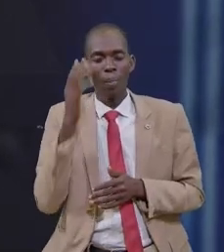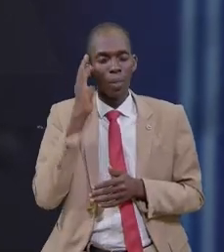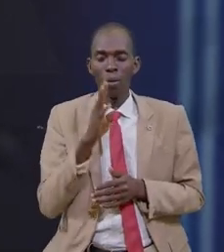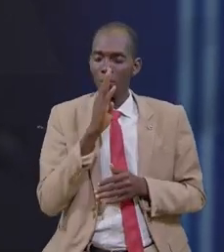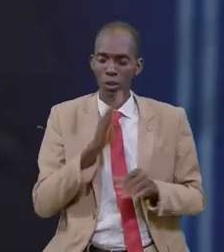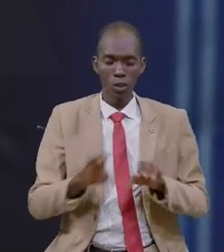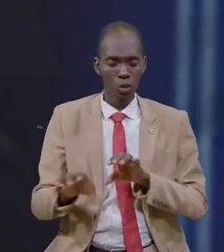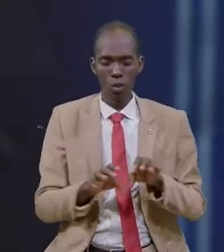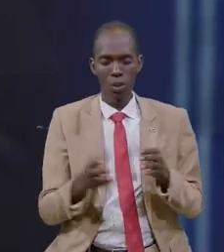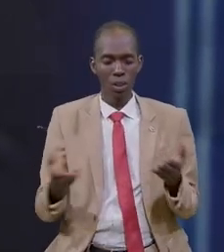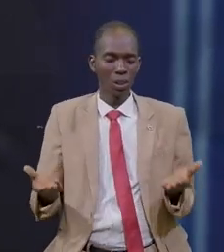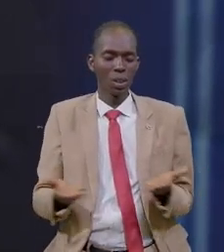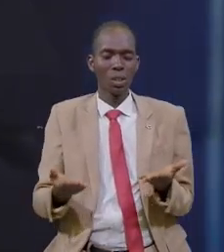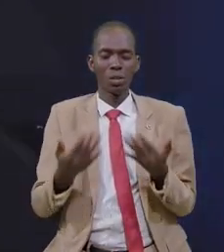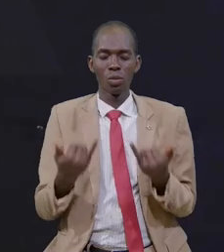ce soir,